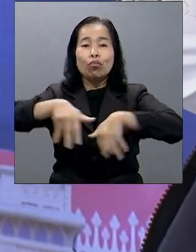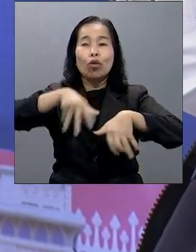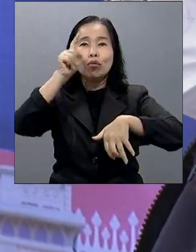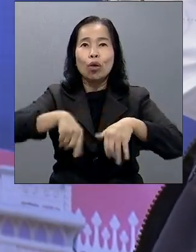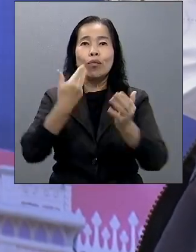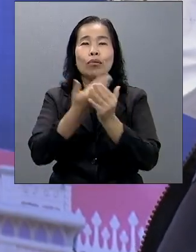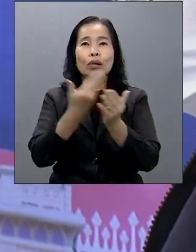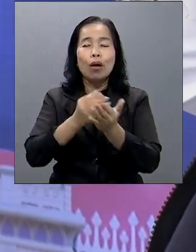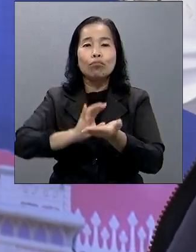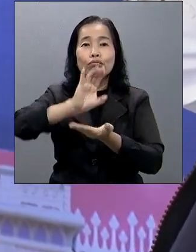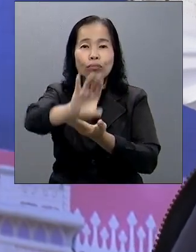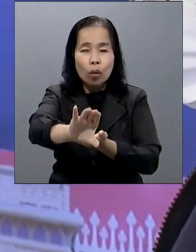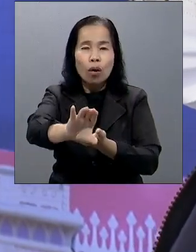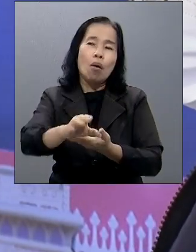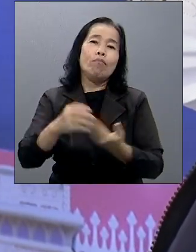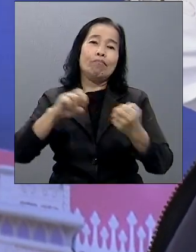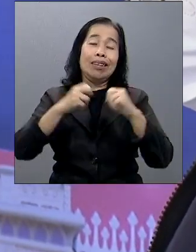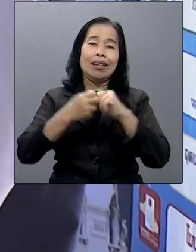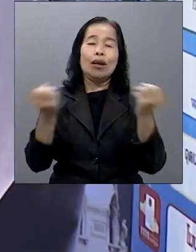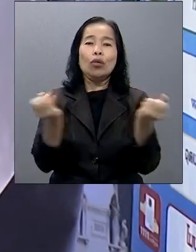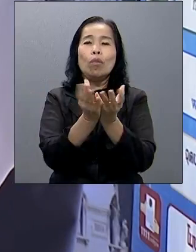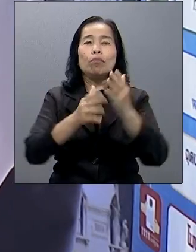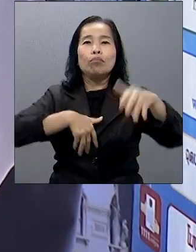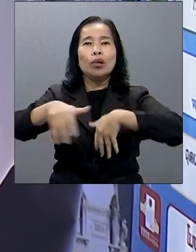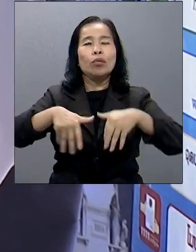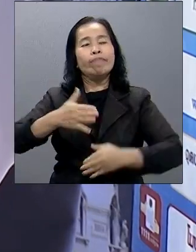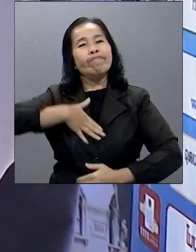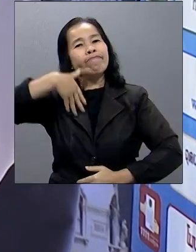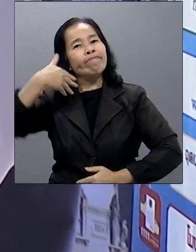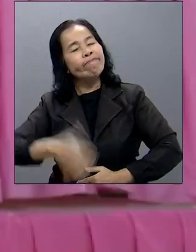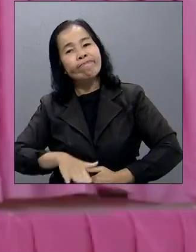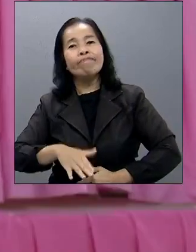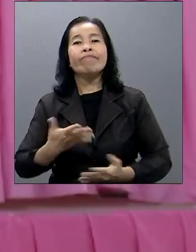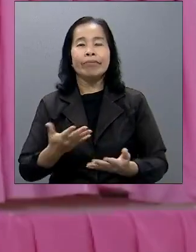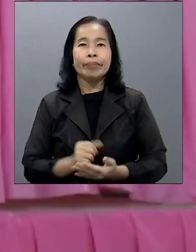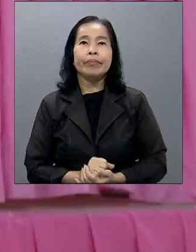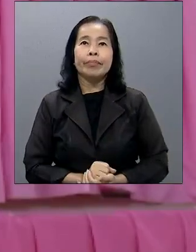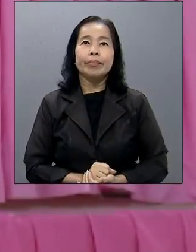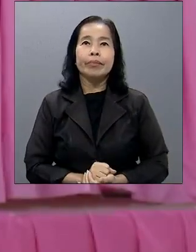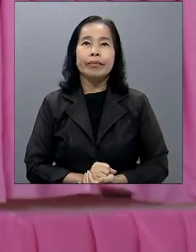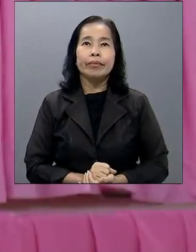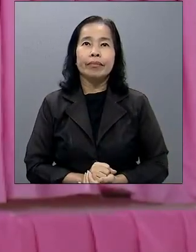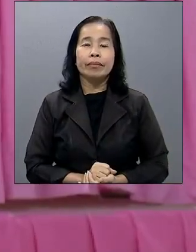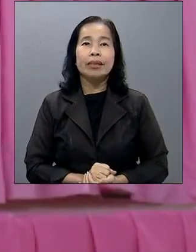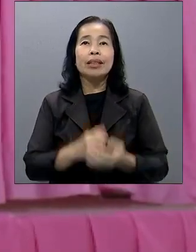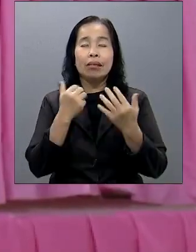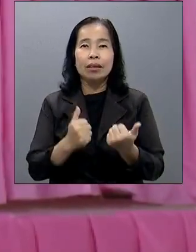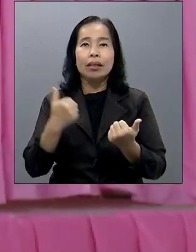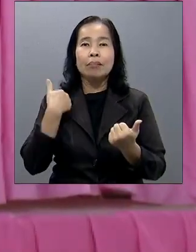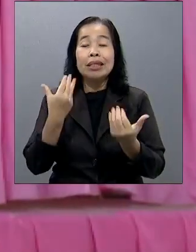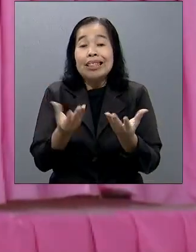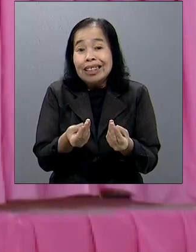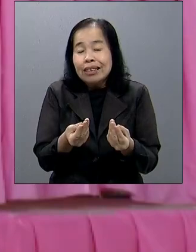เรื่องนี้มันก็เลยจะส่งผลกับประชาชนว่าจะไม่ได้รับความสะดวกสบาย ชาวบ้านก็อยากได้มีกรรมสิทธิ์ของที่ดินเป็นของตัวเ